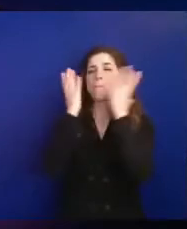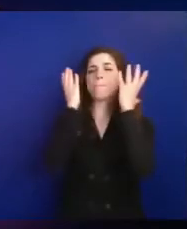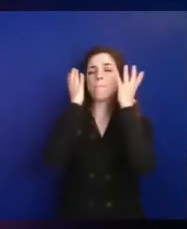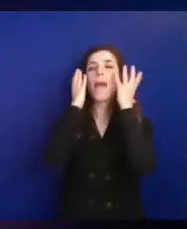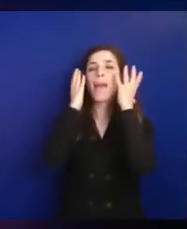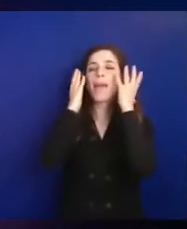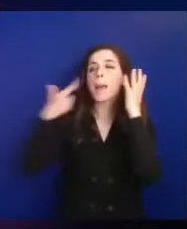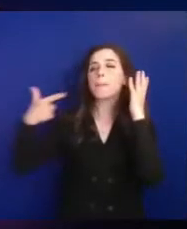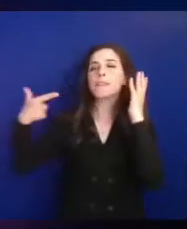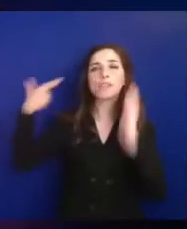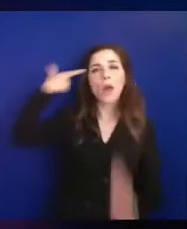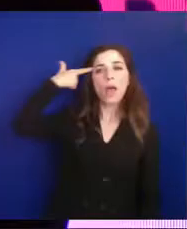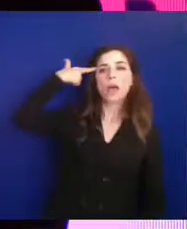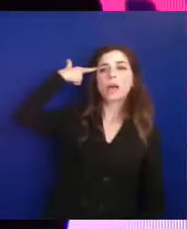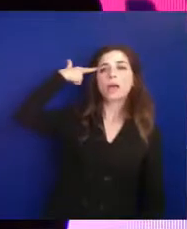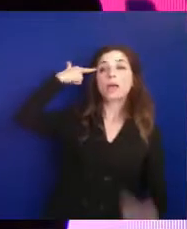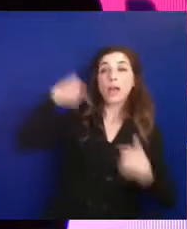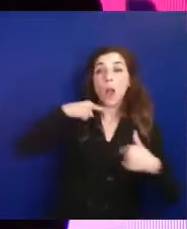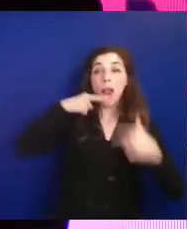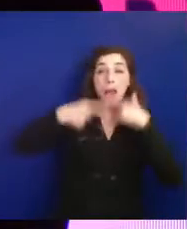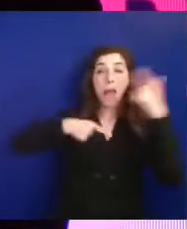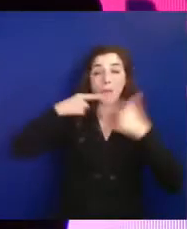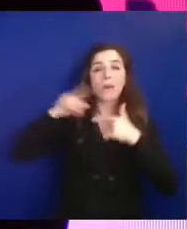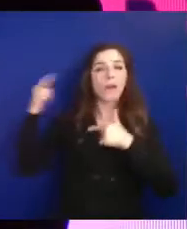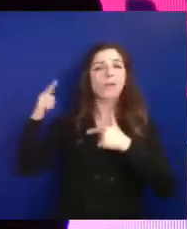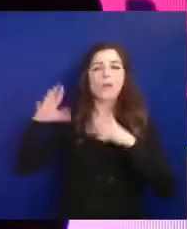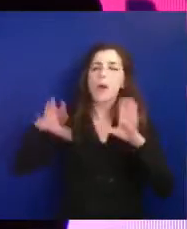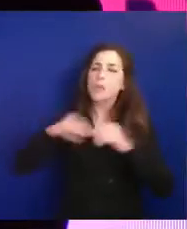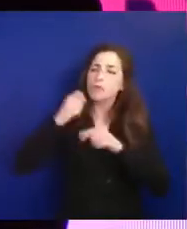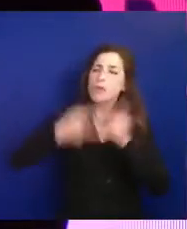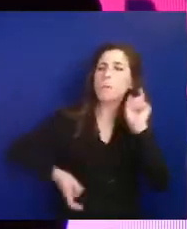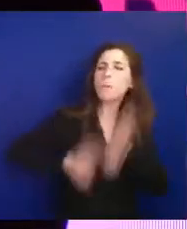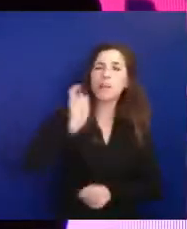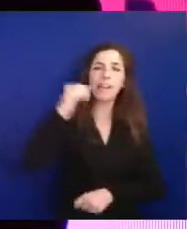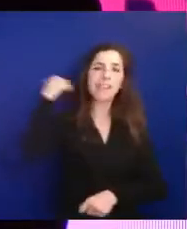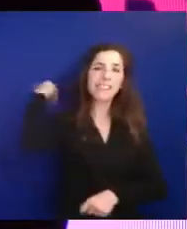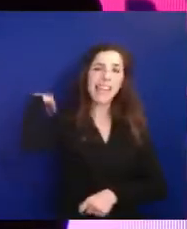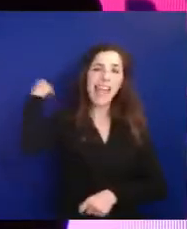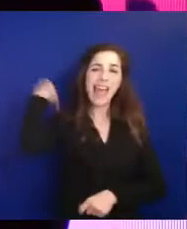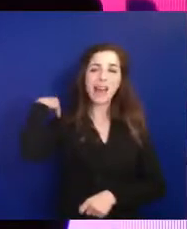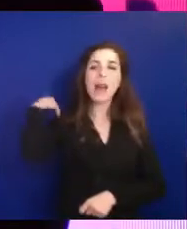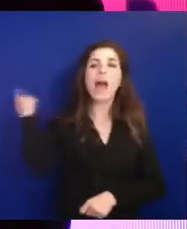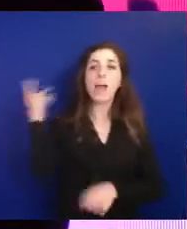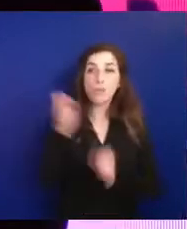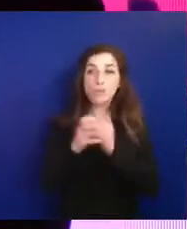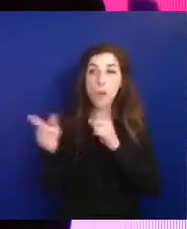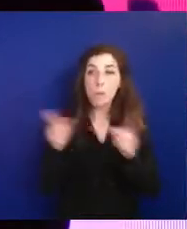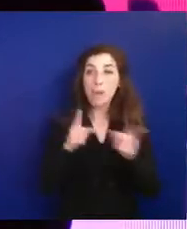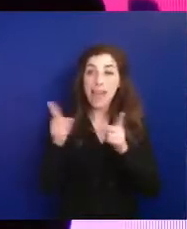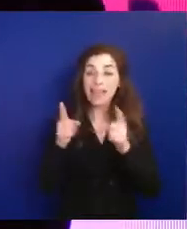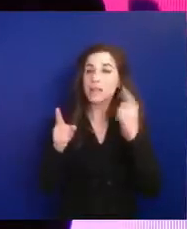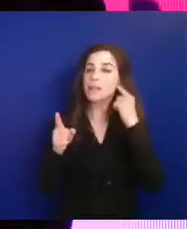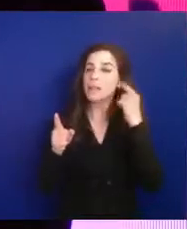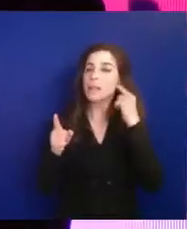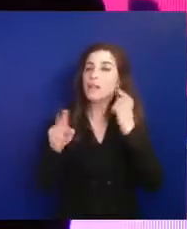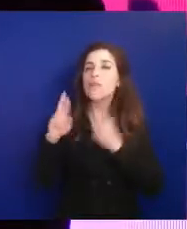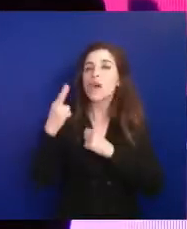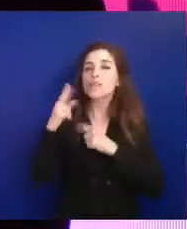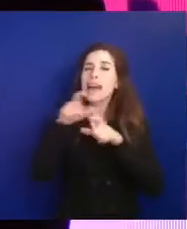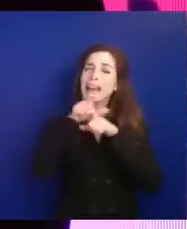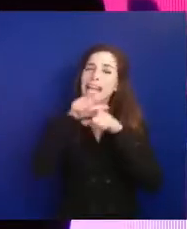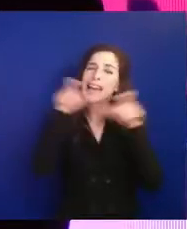lamentavo gianni cominciò a picchiarmi a darmi calci sulla schiena negli stessi momenti sentivo rosaria che gridava nell'altra stanza